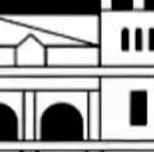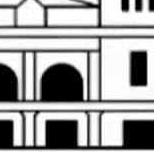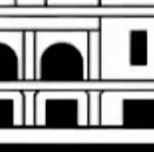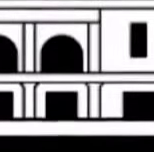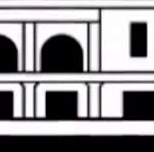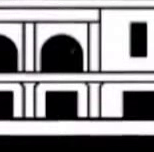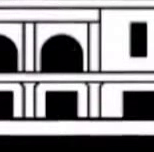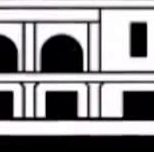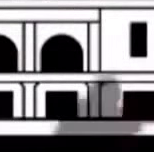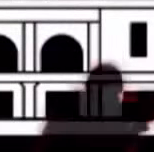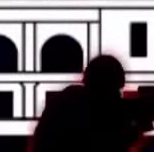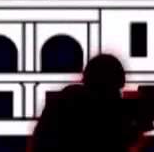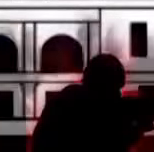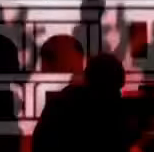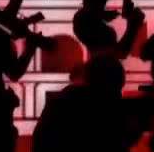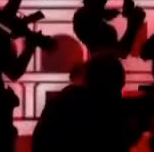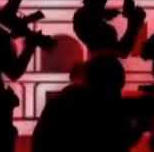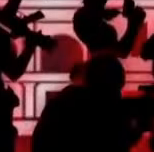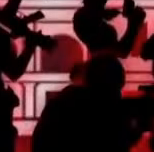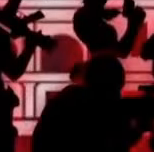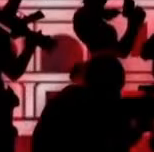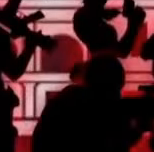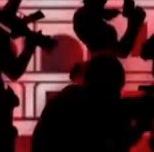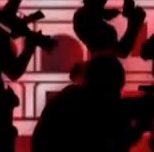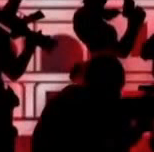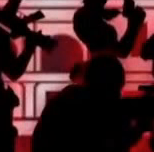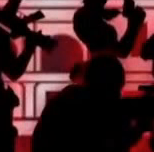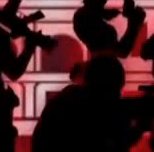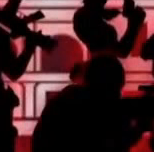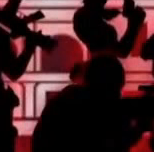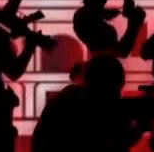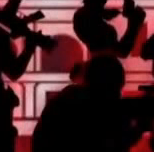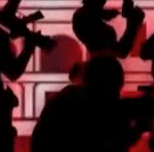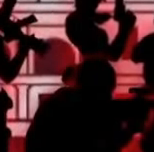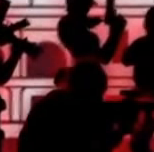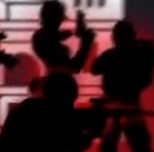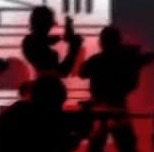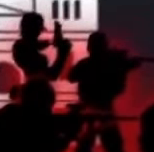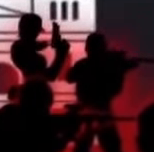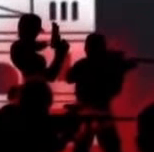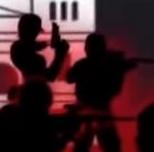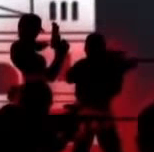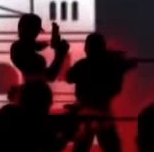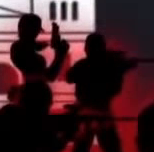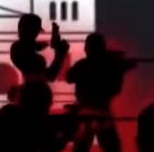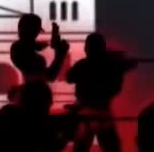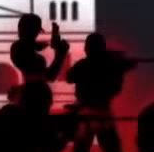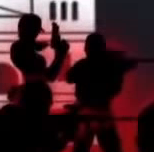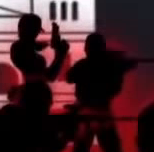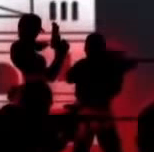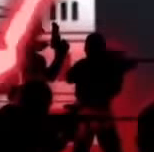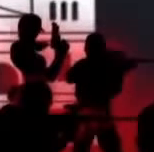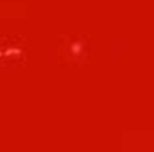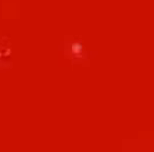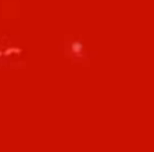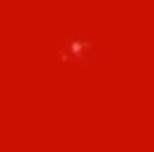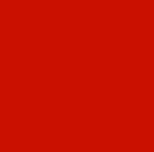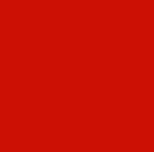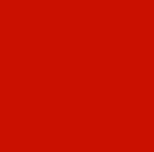Ngayong nabuo na ni Marcos ang kanyang dream team at nakuha ang pinakamataas na pwesto, oras na para pabagsakin ang mga bumabatikos sa